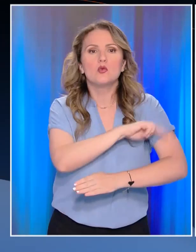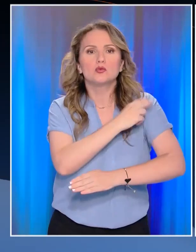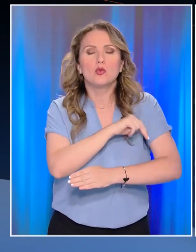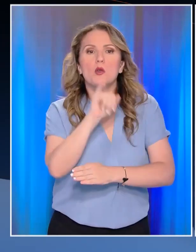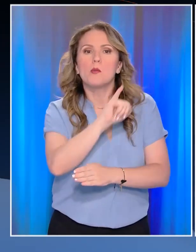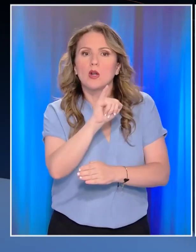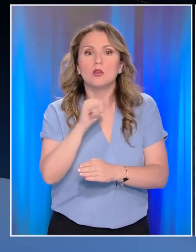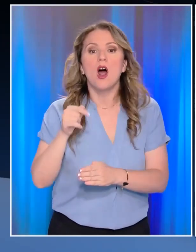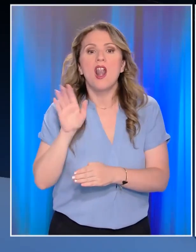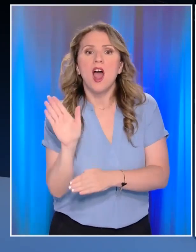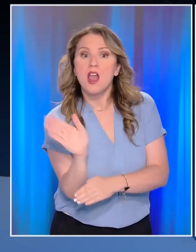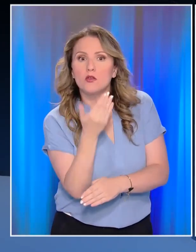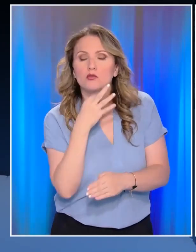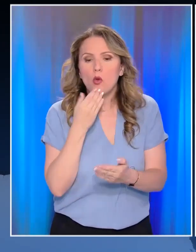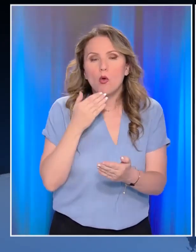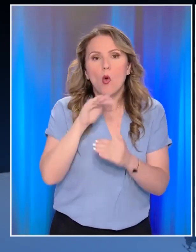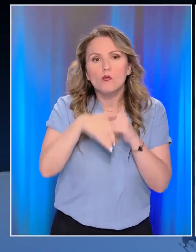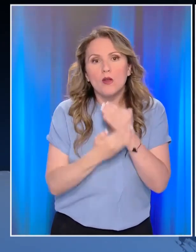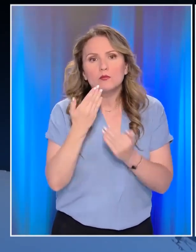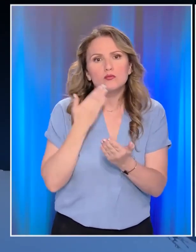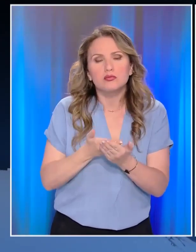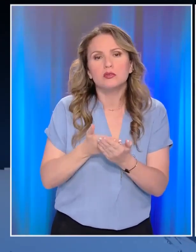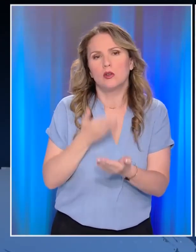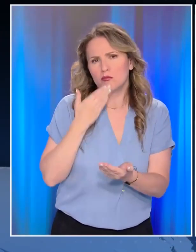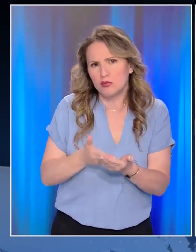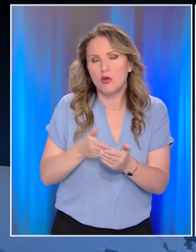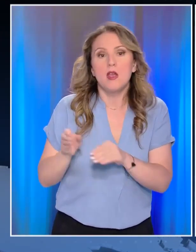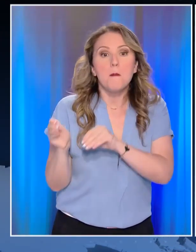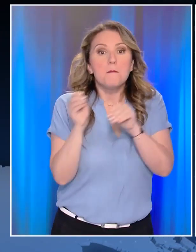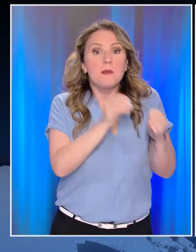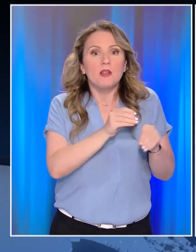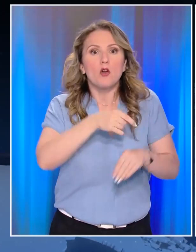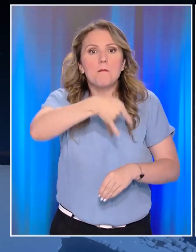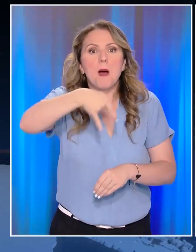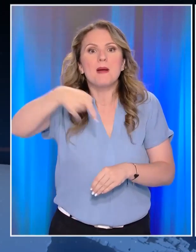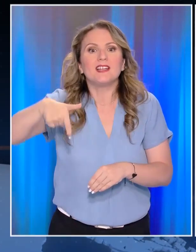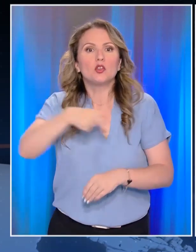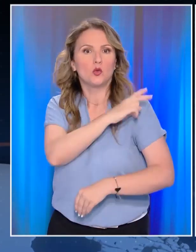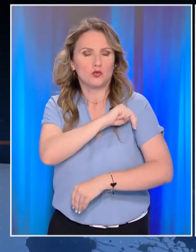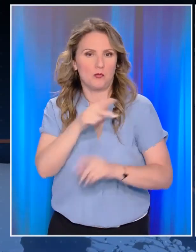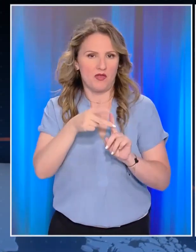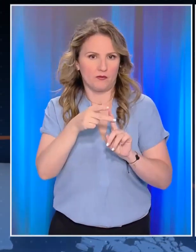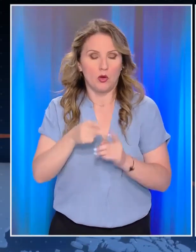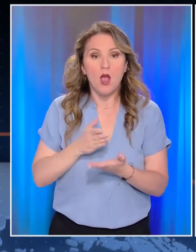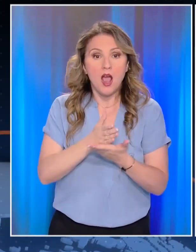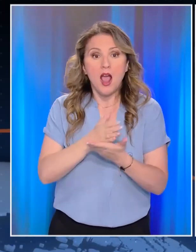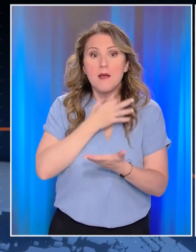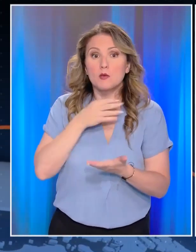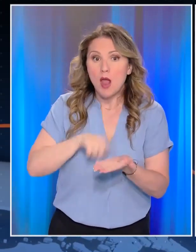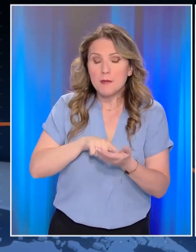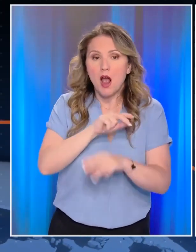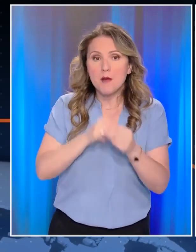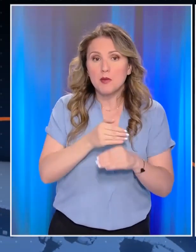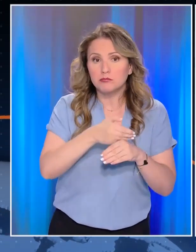αλλά την έδιωξαν επειδή έλυγε η εφημερία. Όταν μεταφέρθηκε στο Παπαγεωργίου, δεν υπευλήθη σε επίκουσα κεσαρική τομή, με αποτέλεσμα